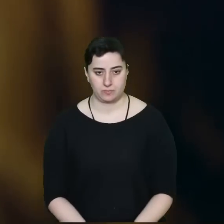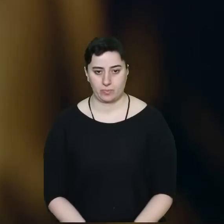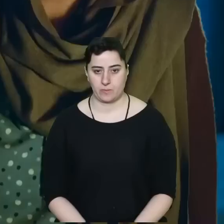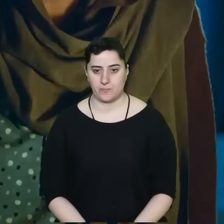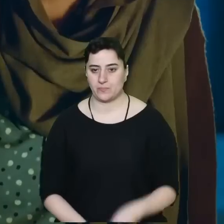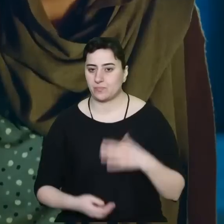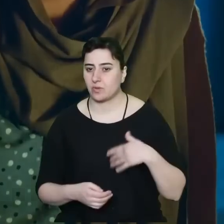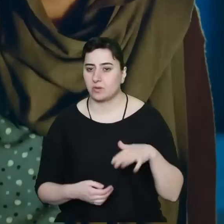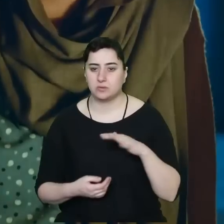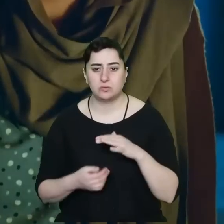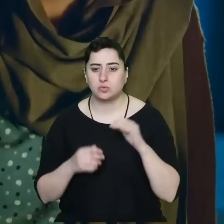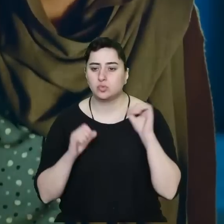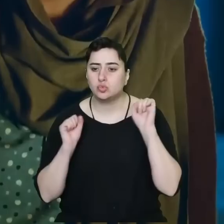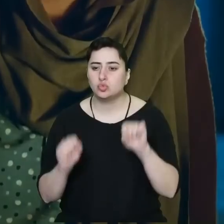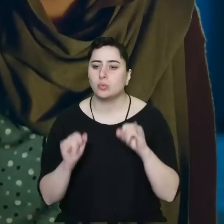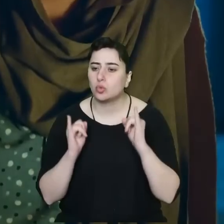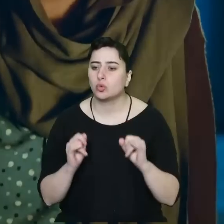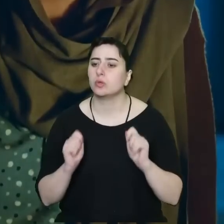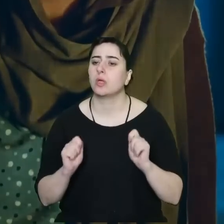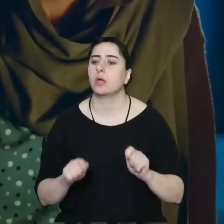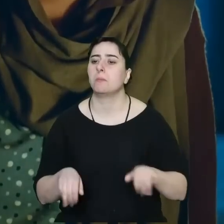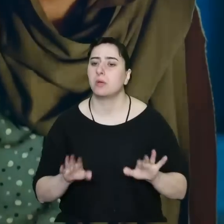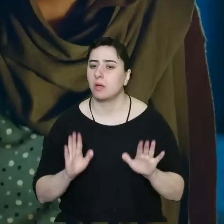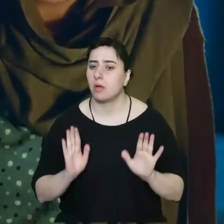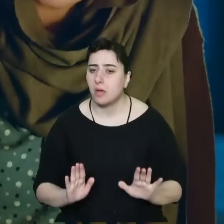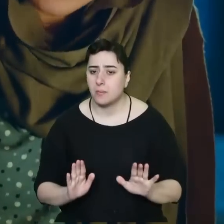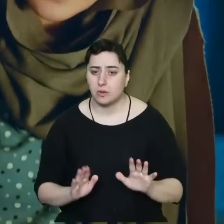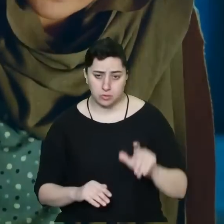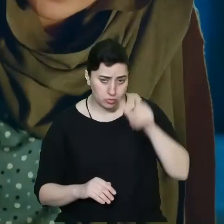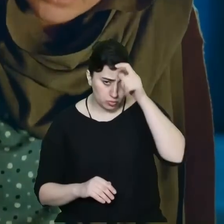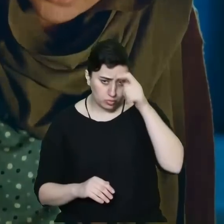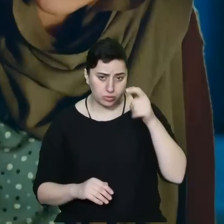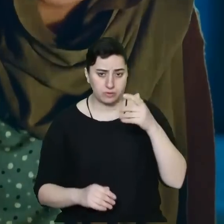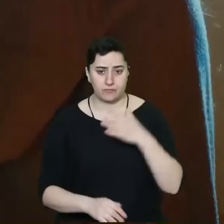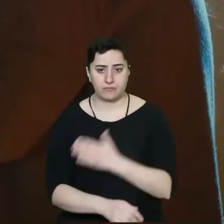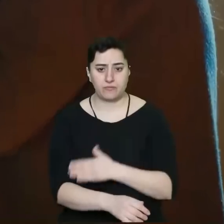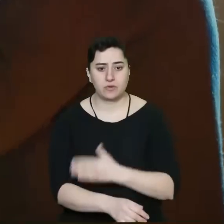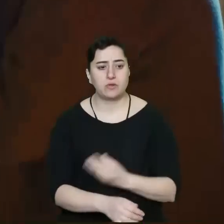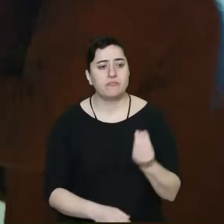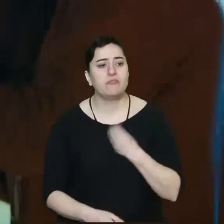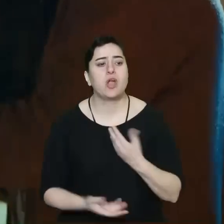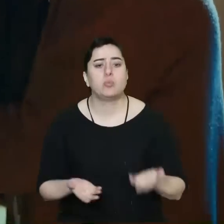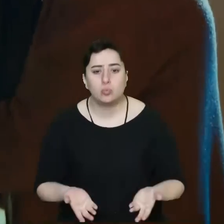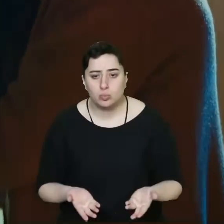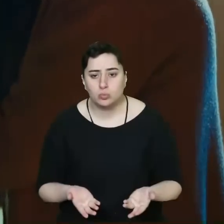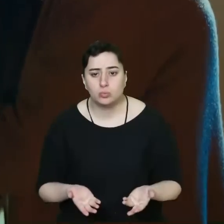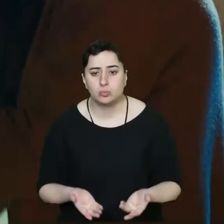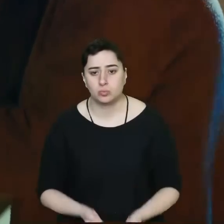biz kimseye zulmetmedik ama Türkiye bize vatandaşlık vermiyor.